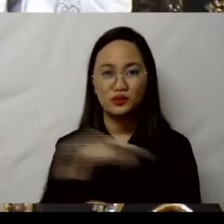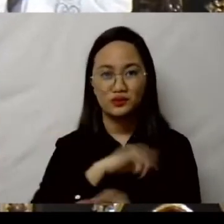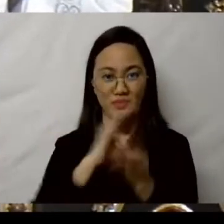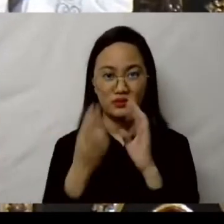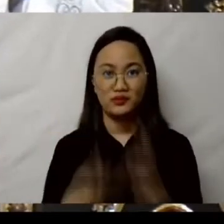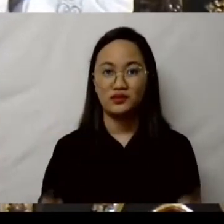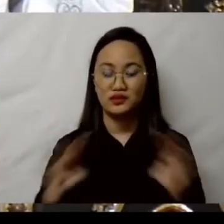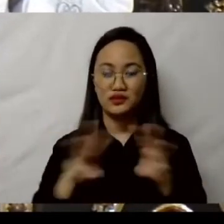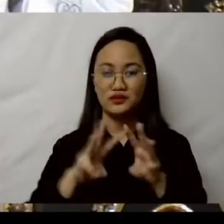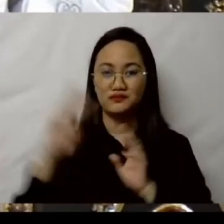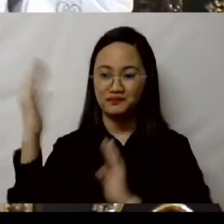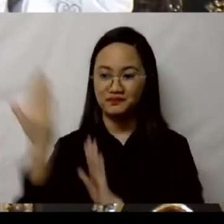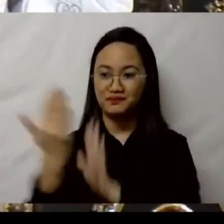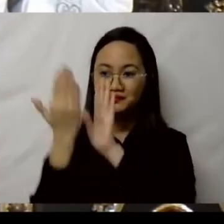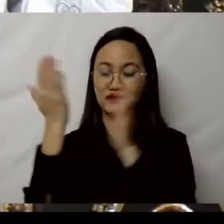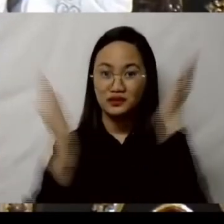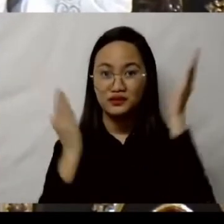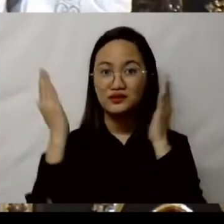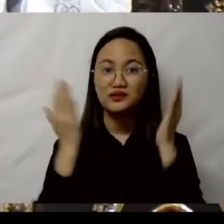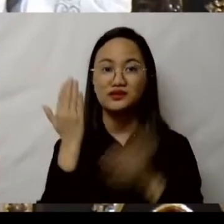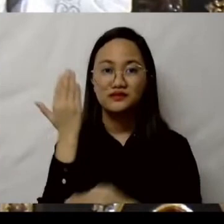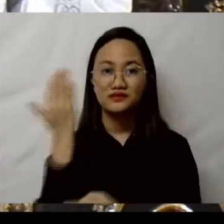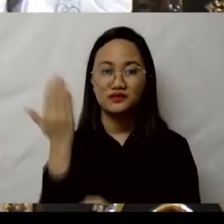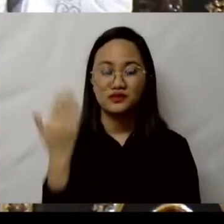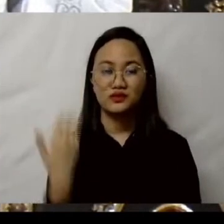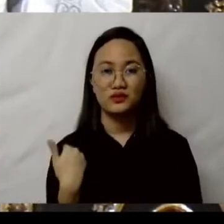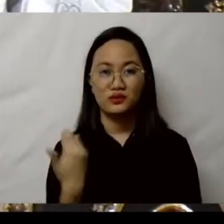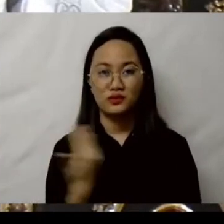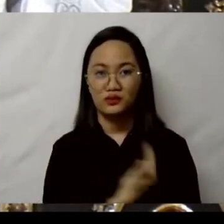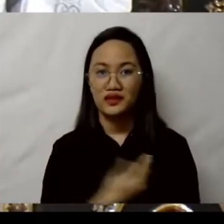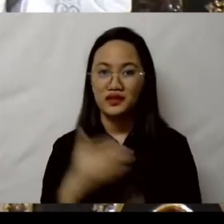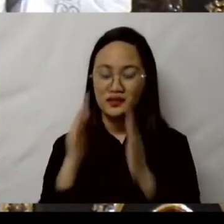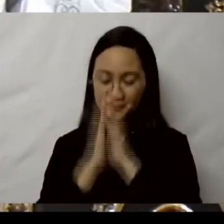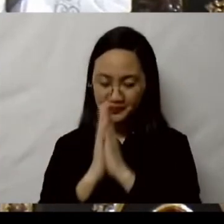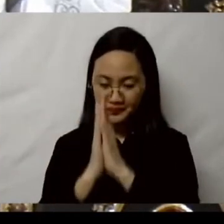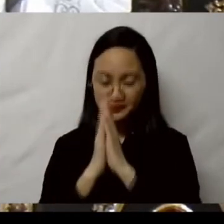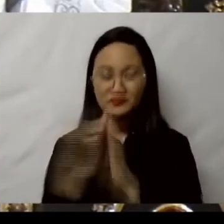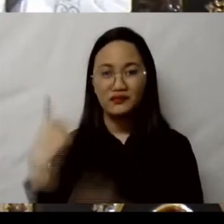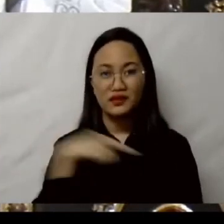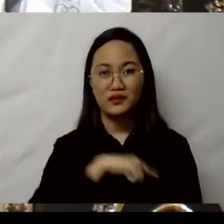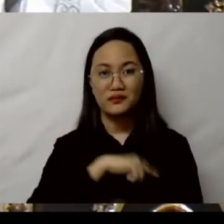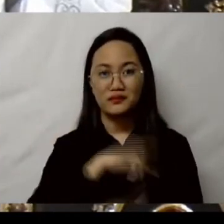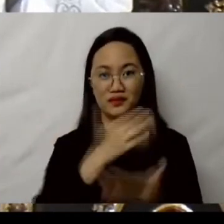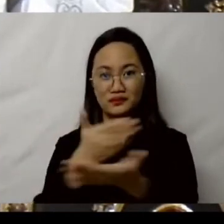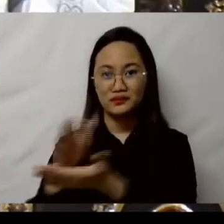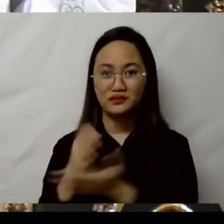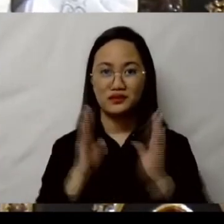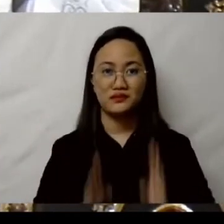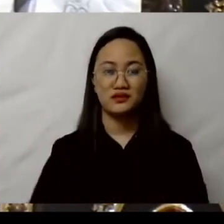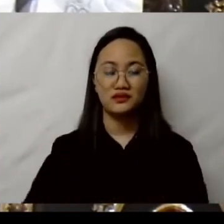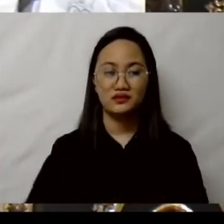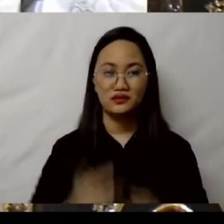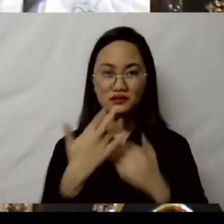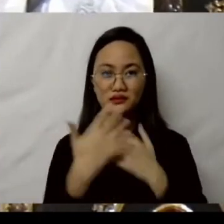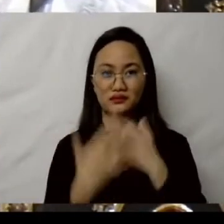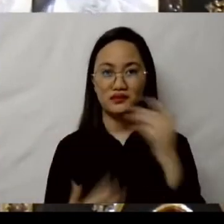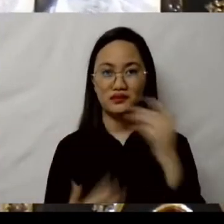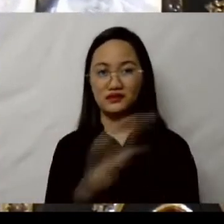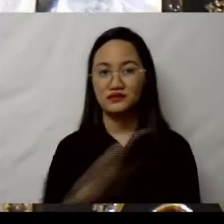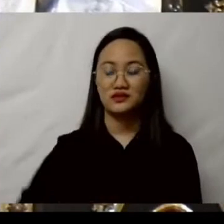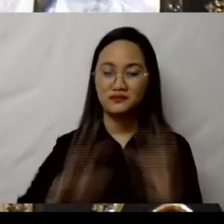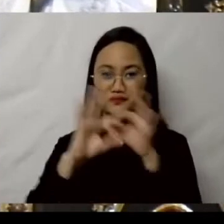mo para maglingkod sa iyo. Isinasamo namin kaming magsasalo-salo sa katawan at dugo ni Kristo ay mabuklod sa